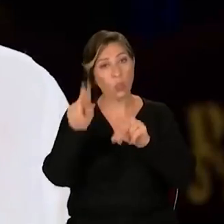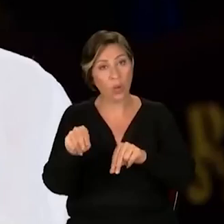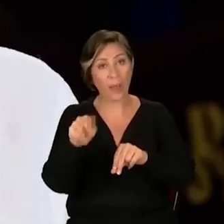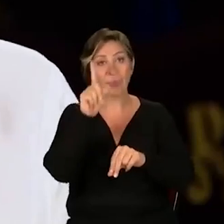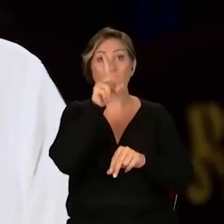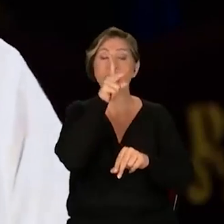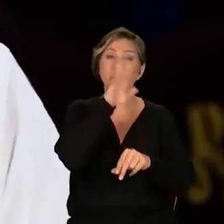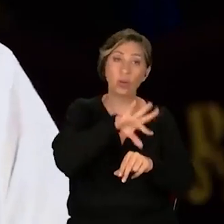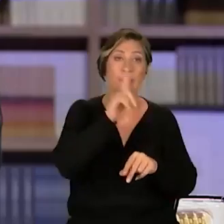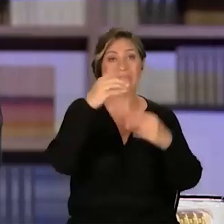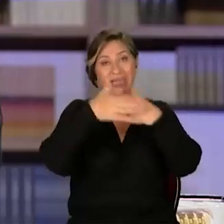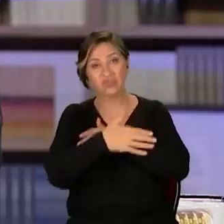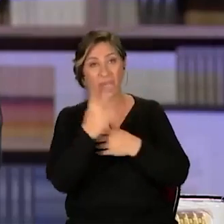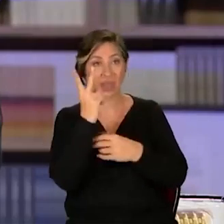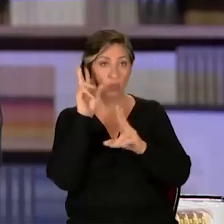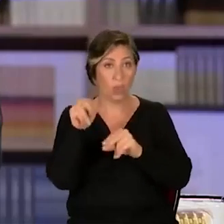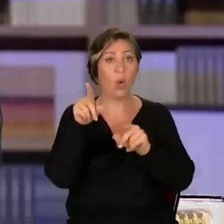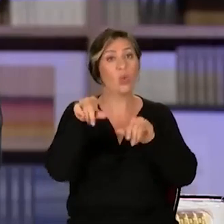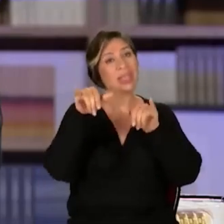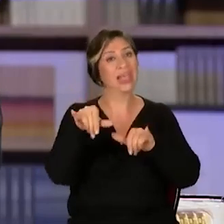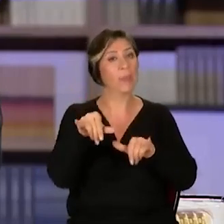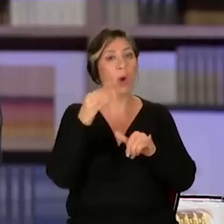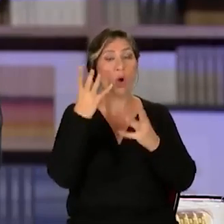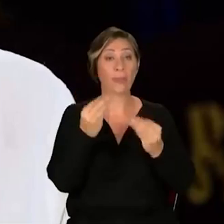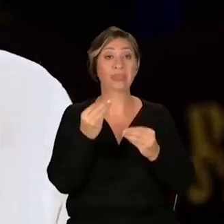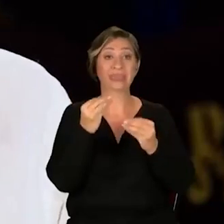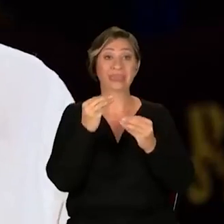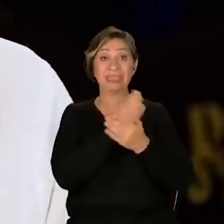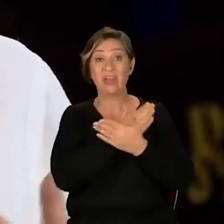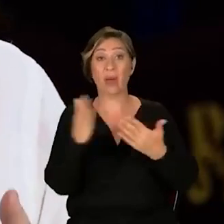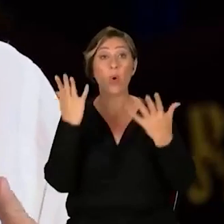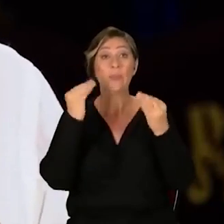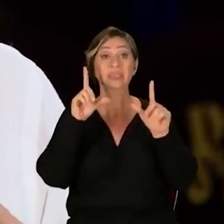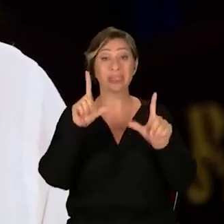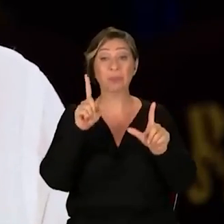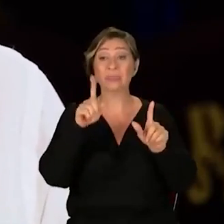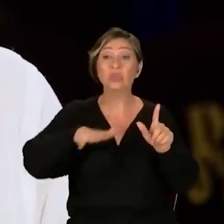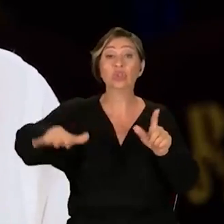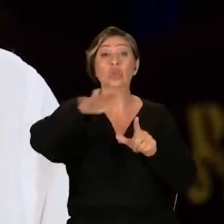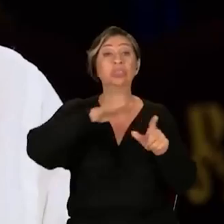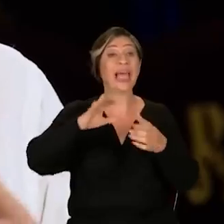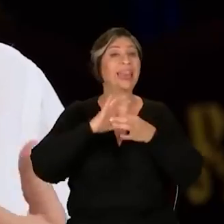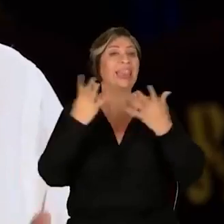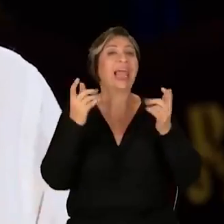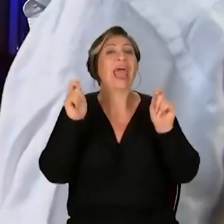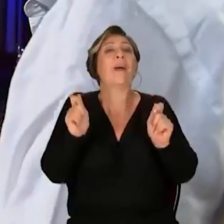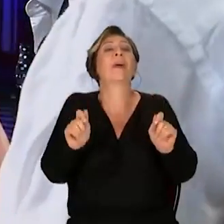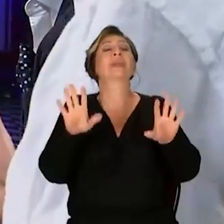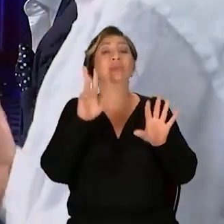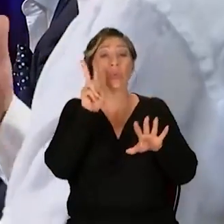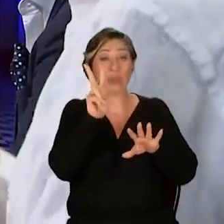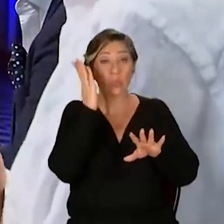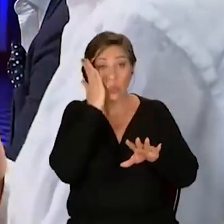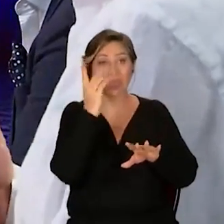Bir öğleden sonra bir de gece. Onu hayata geçirmektir. Biz sosyal nedenle yapamadığımız o ikili